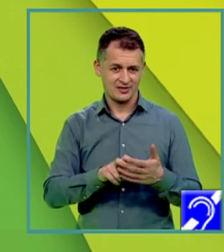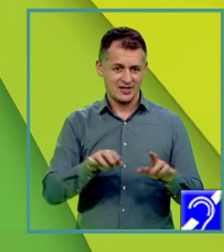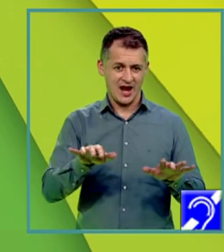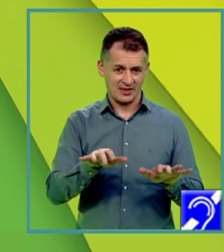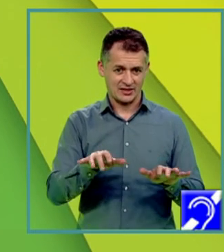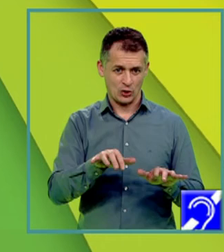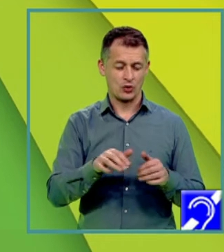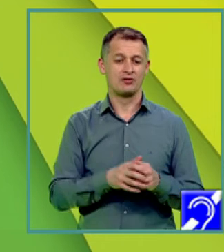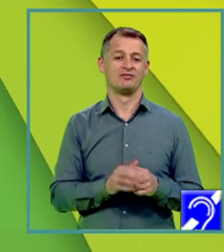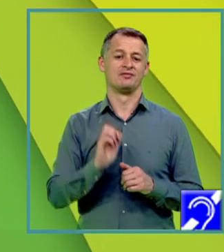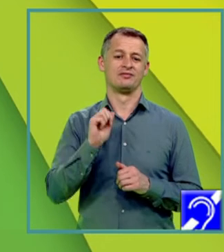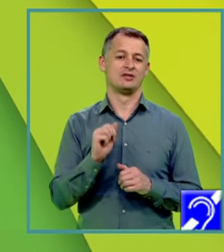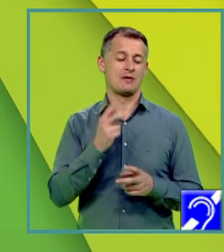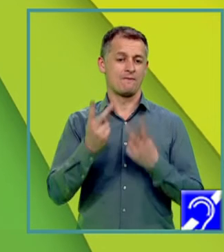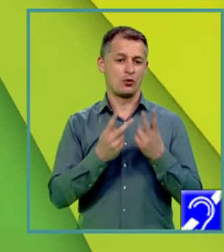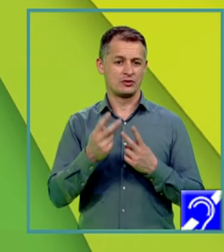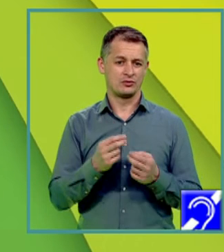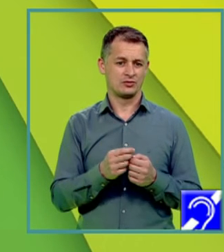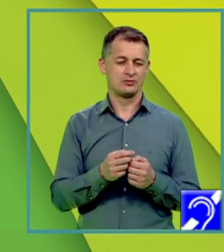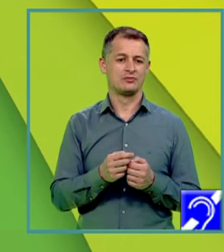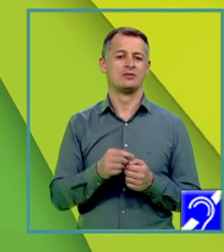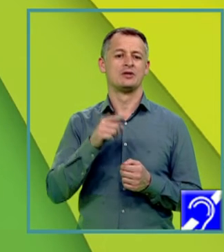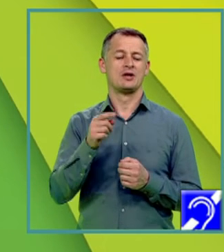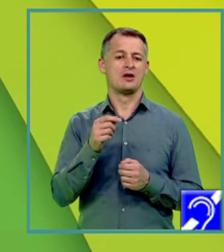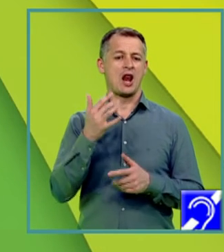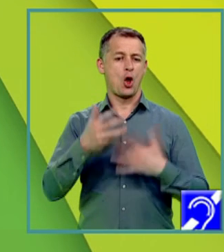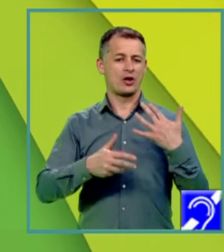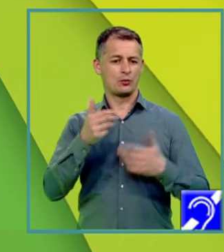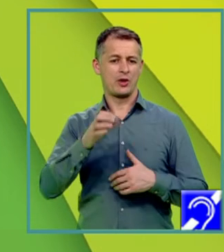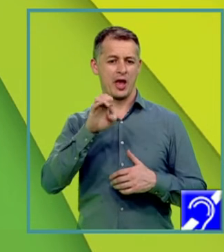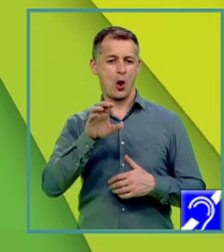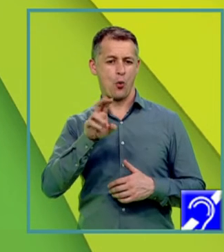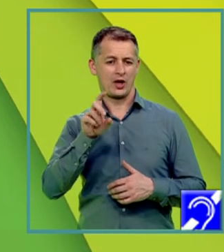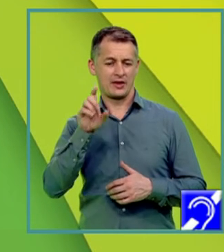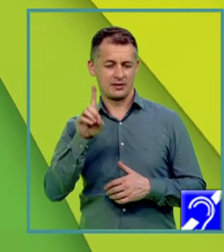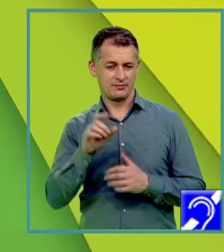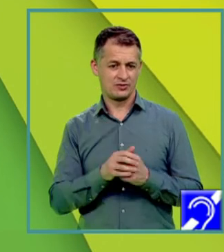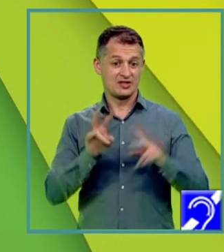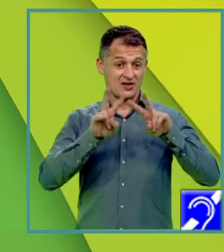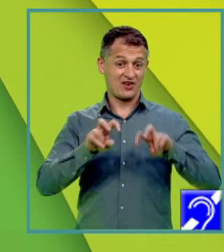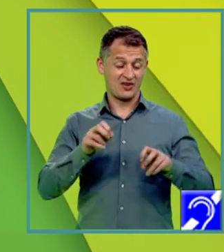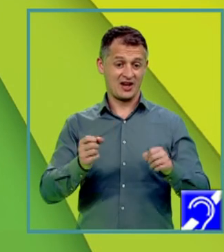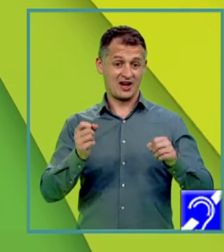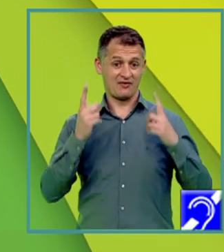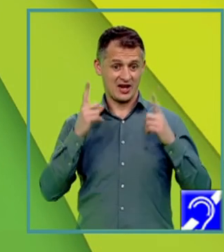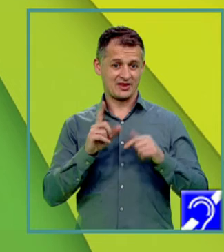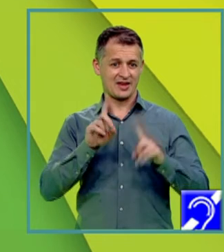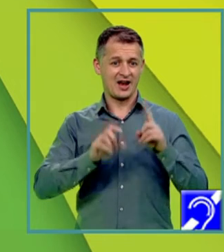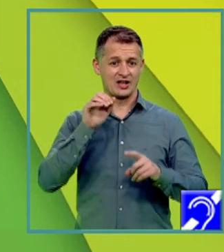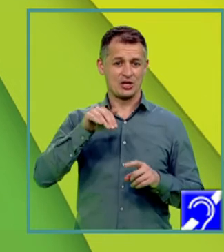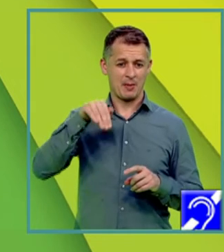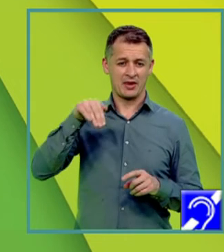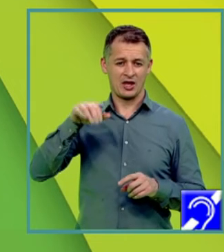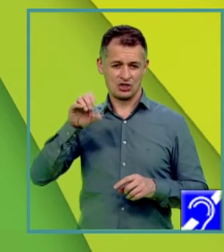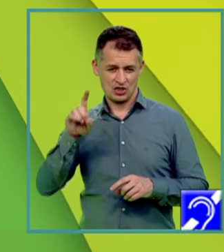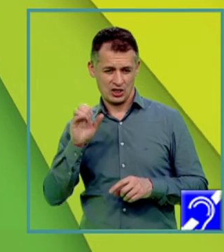valorile celor două variabile se folosește algoritmul lui Euclid și la final se verifică dacă cmmdc este unul dacă